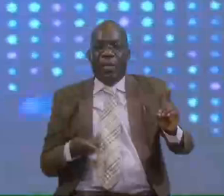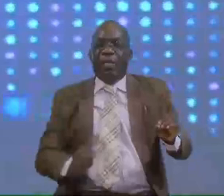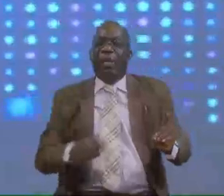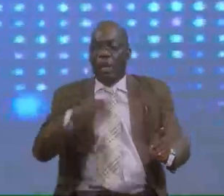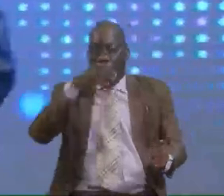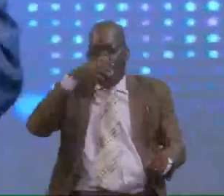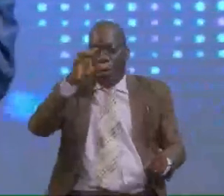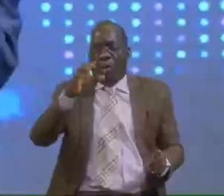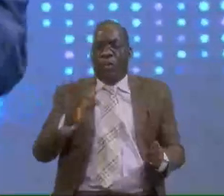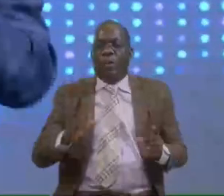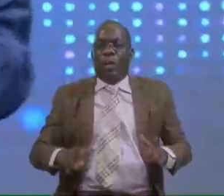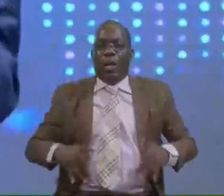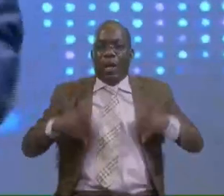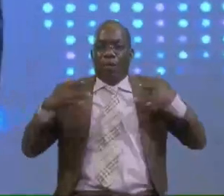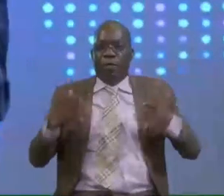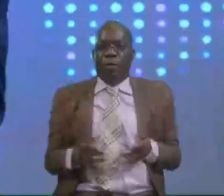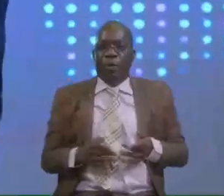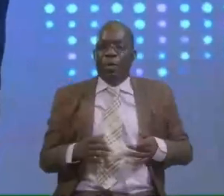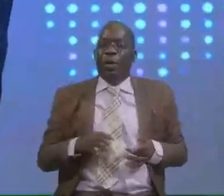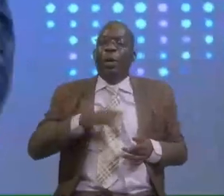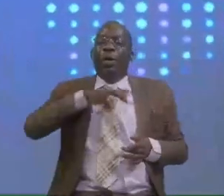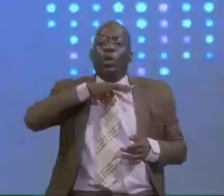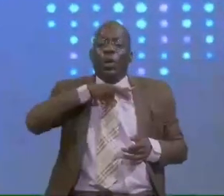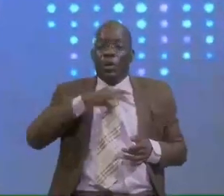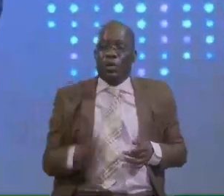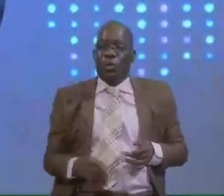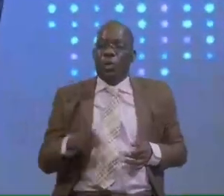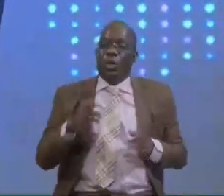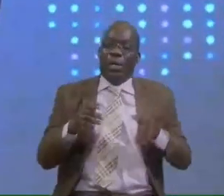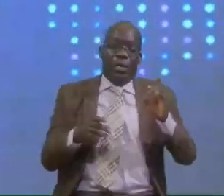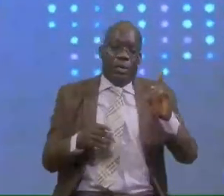souillée. La vie souillée, elle est disponible. Il est